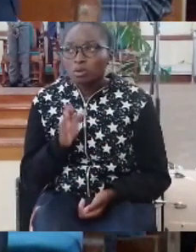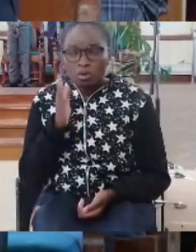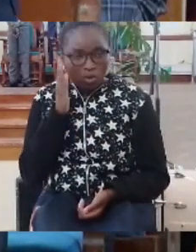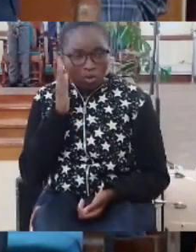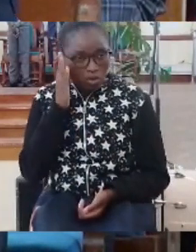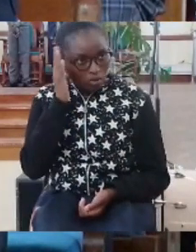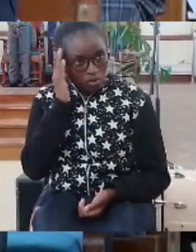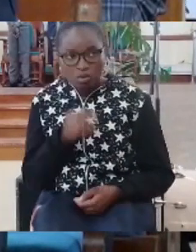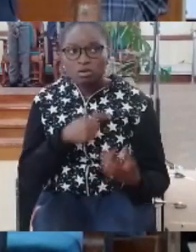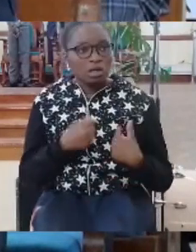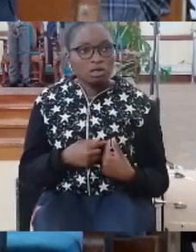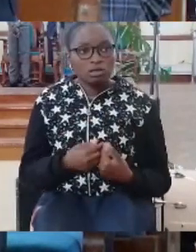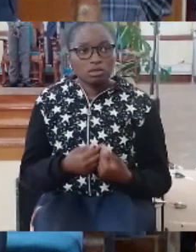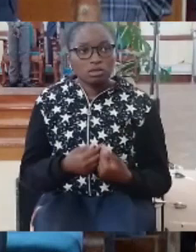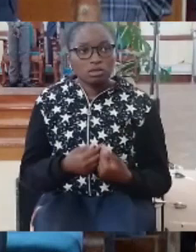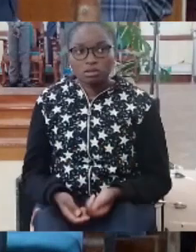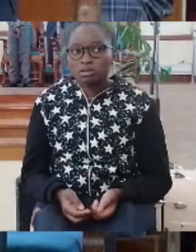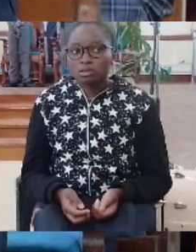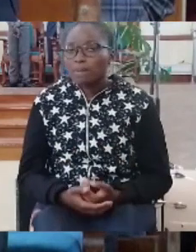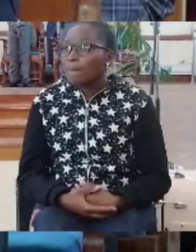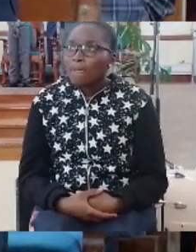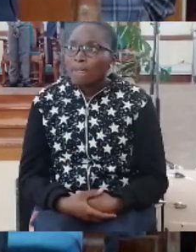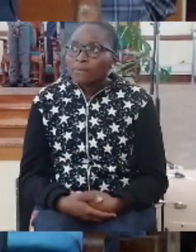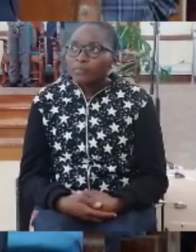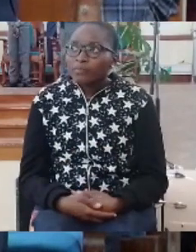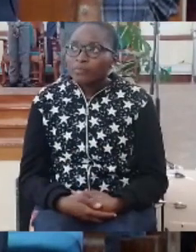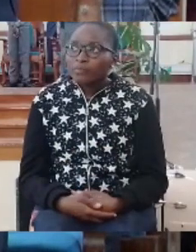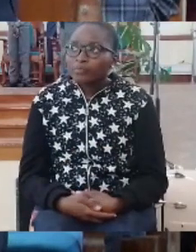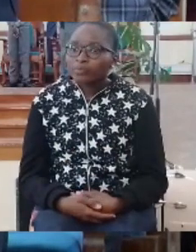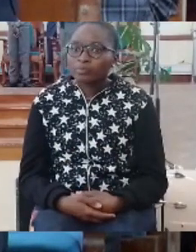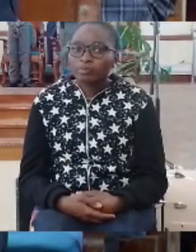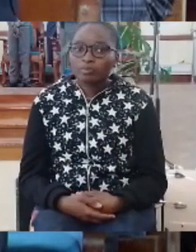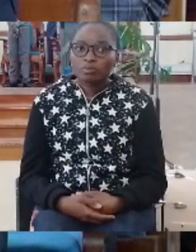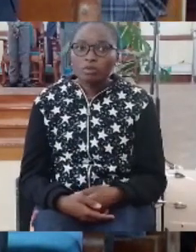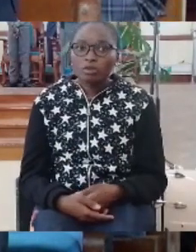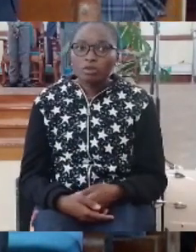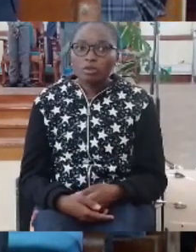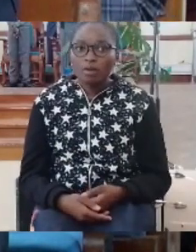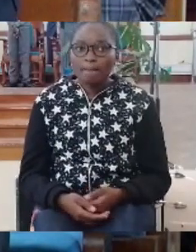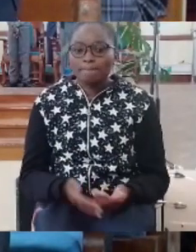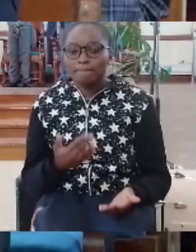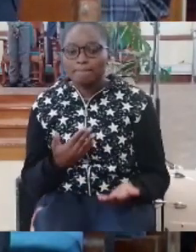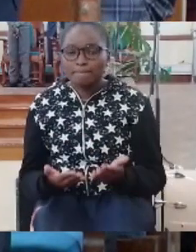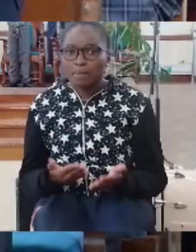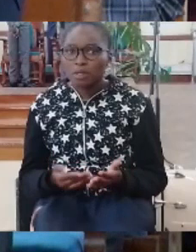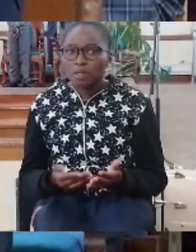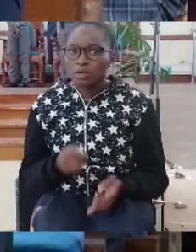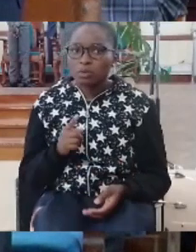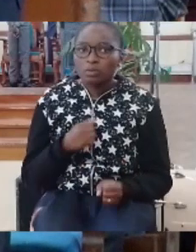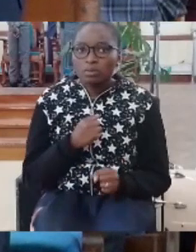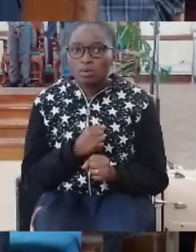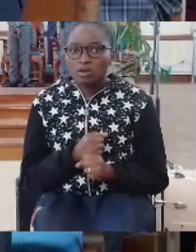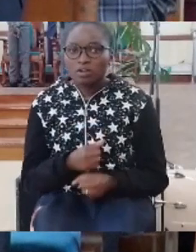Na nikio toa hao ya kuwetu kila hinya waku muadhani. That you may make a visitation, oh God. Na negeza maki unmadhe